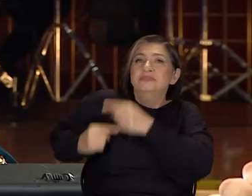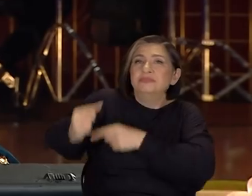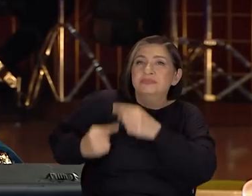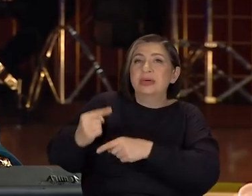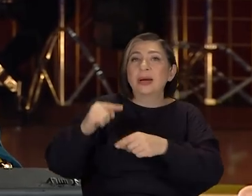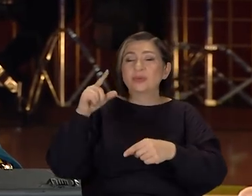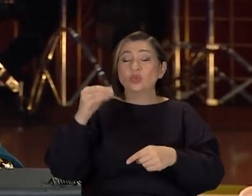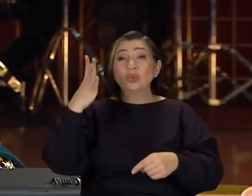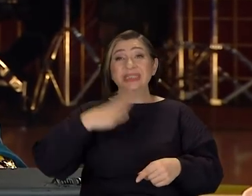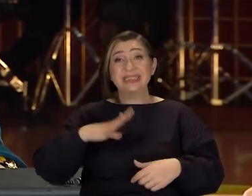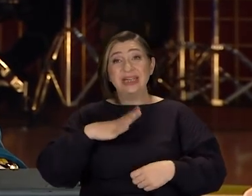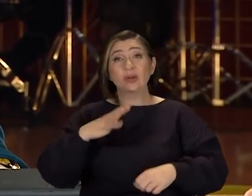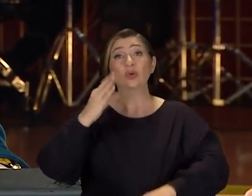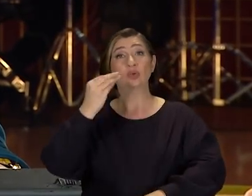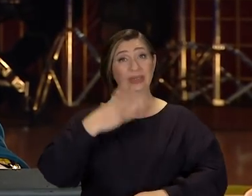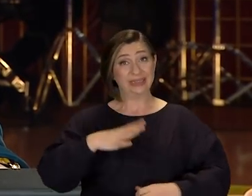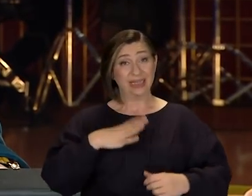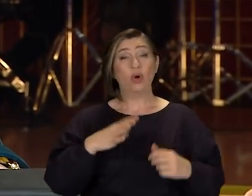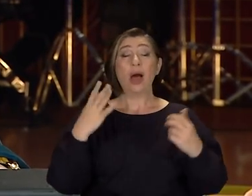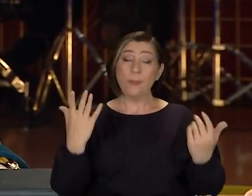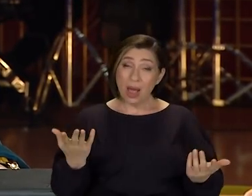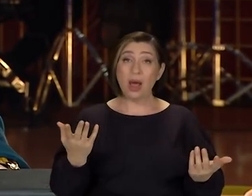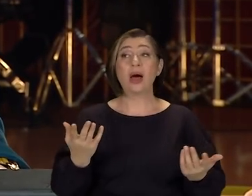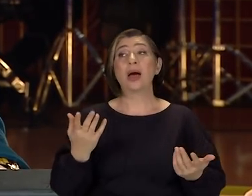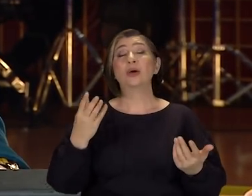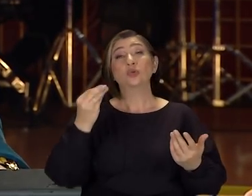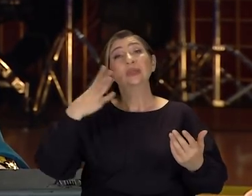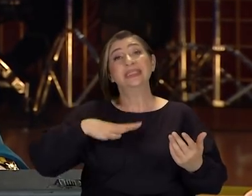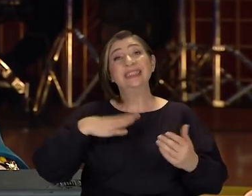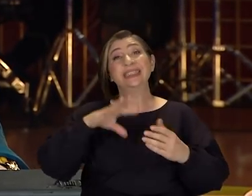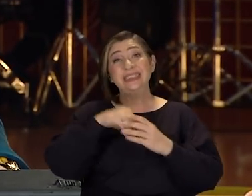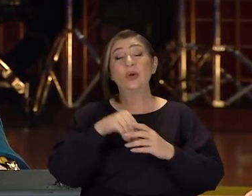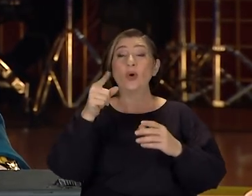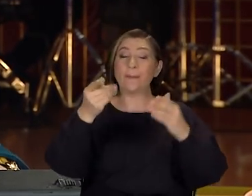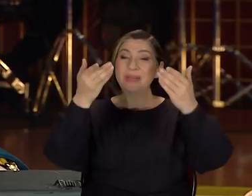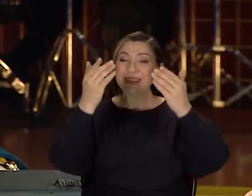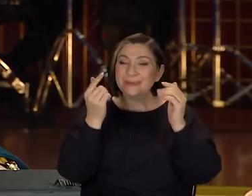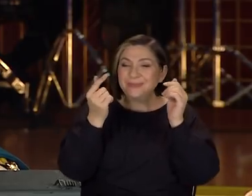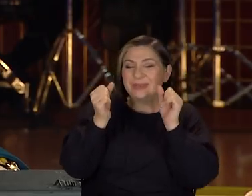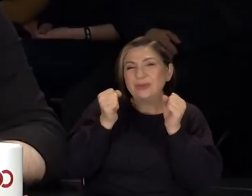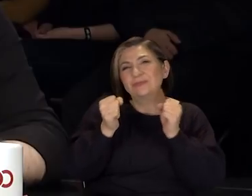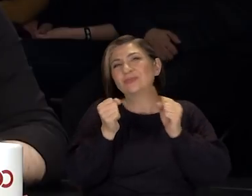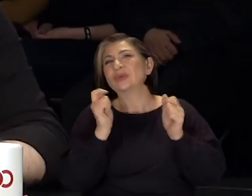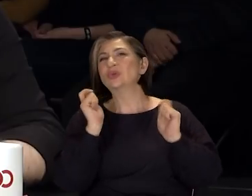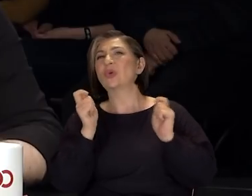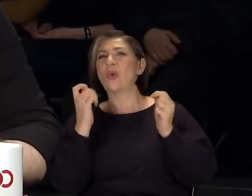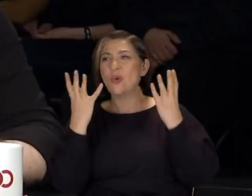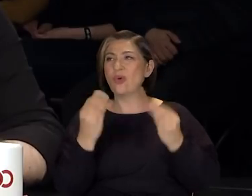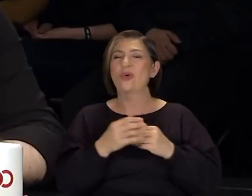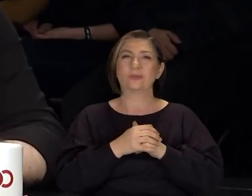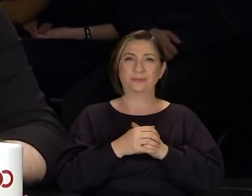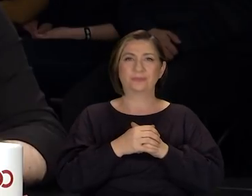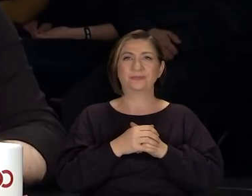Çocuk çok arzu ediliyor. Çocuk çok isteniyor. Çok istendiği için de o da biraz ayak duruyor çocuk